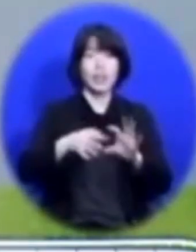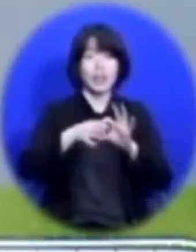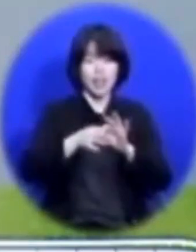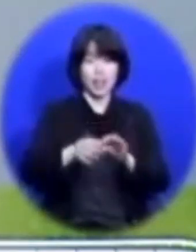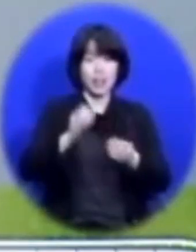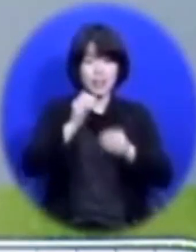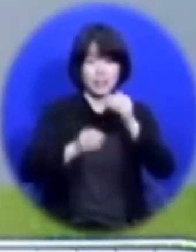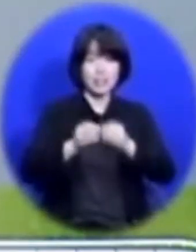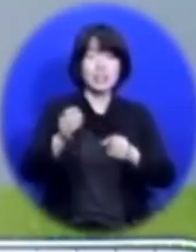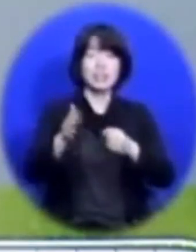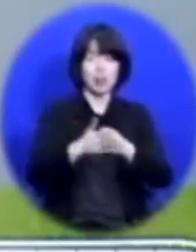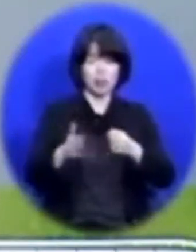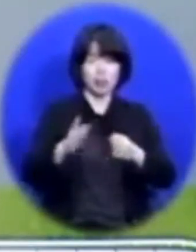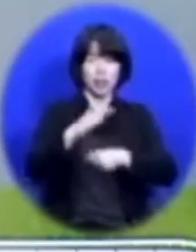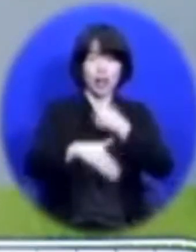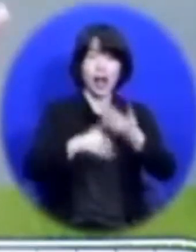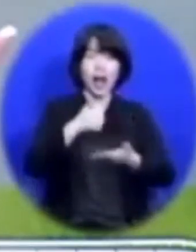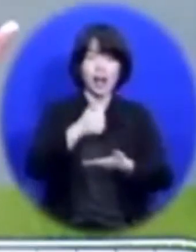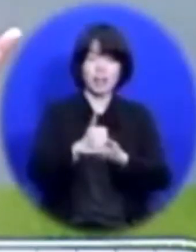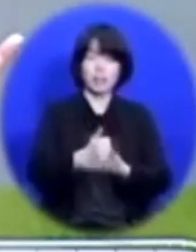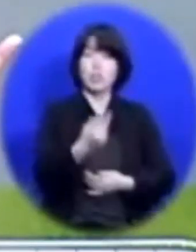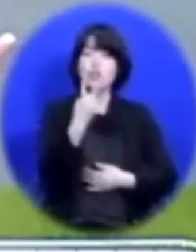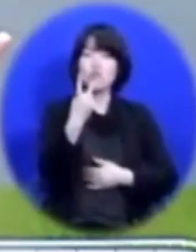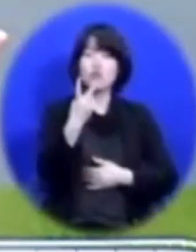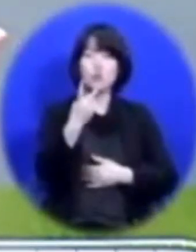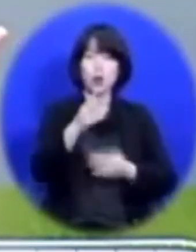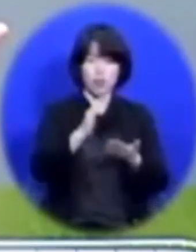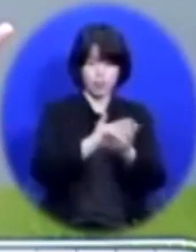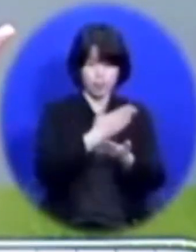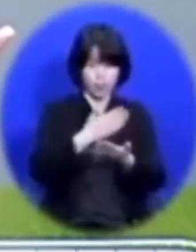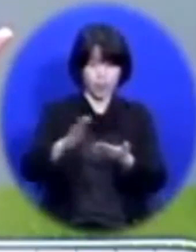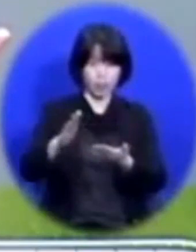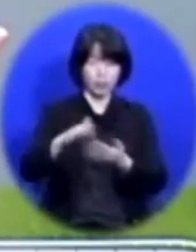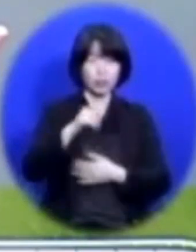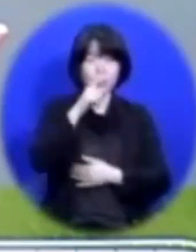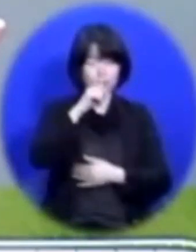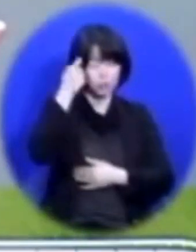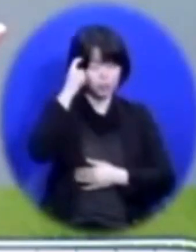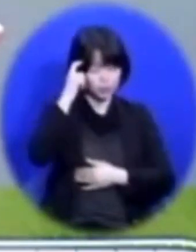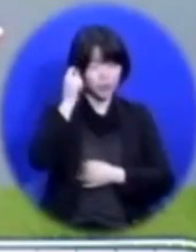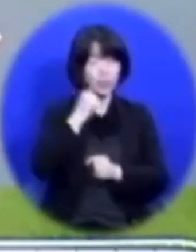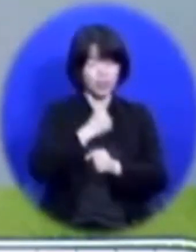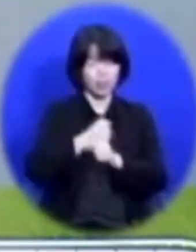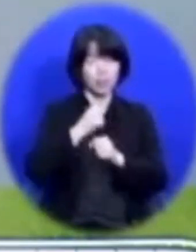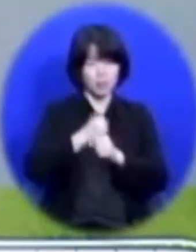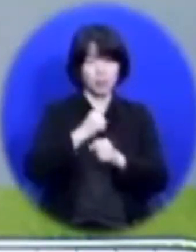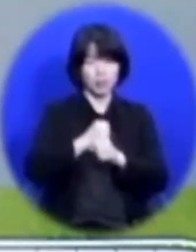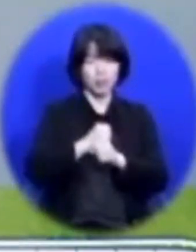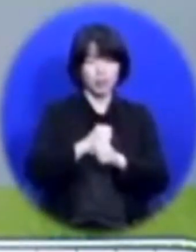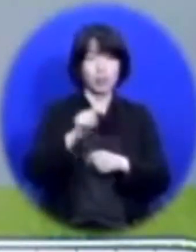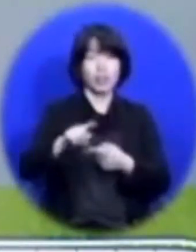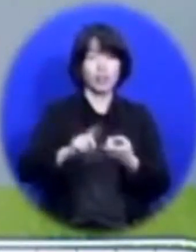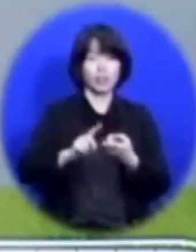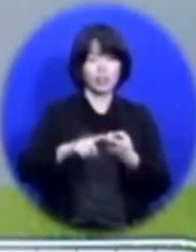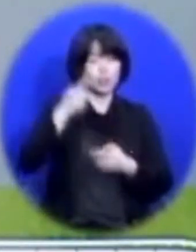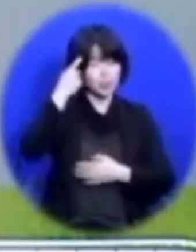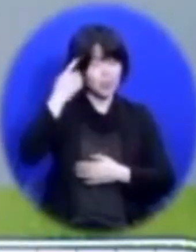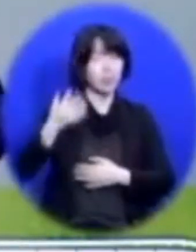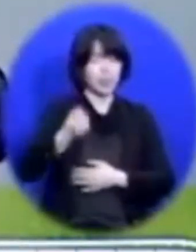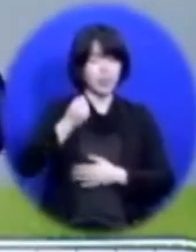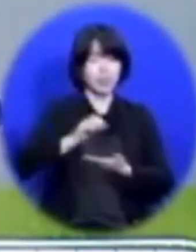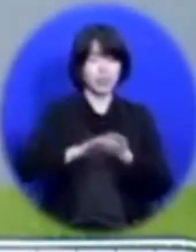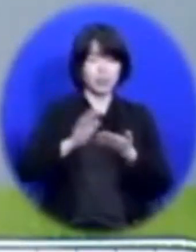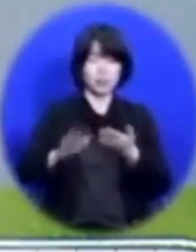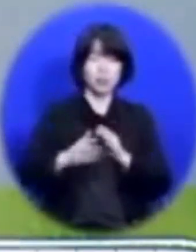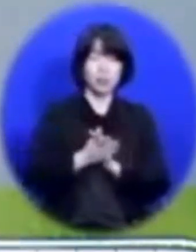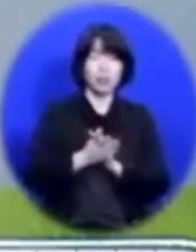라고묻는내용이기때문에,하나님께서우리에게이시편을 두번묵상하도록하신것이라고생각했습니다.지금